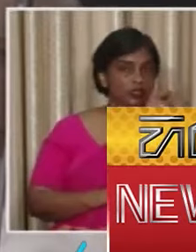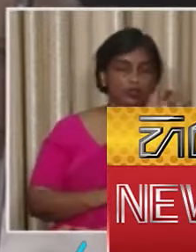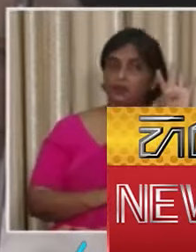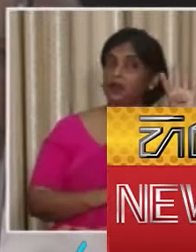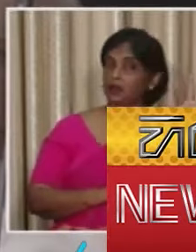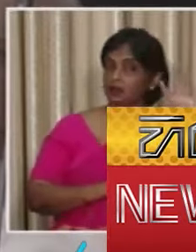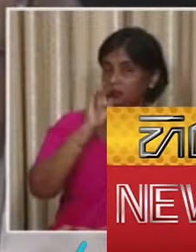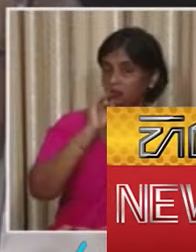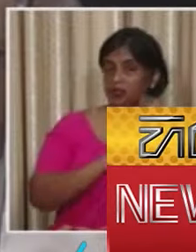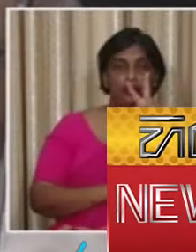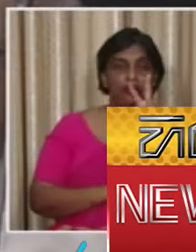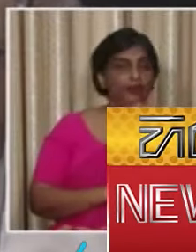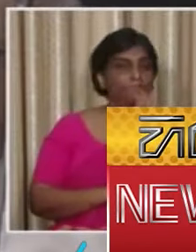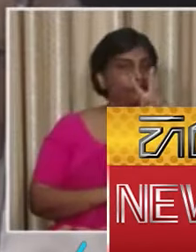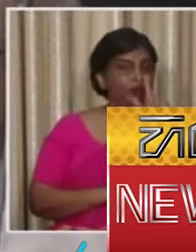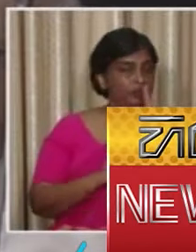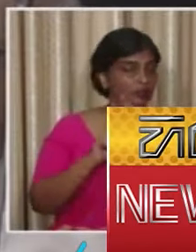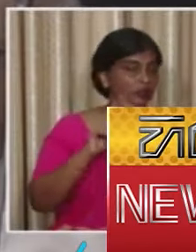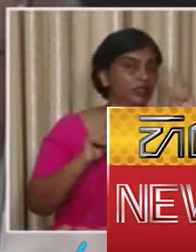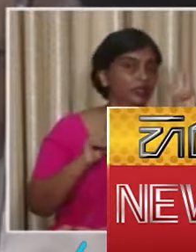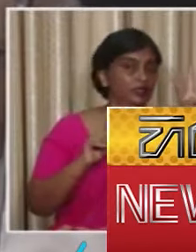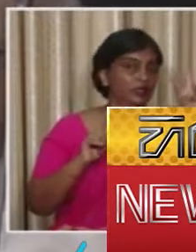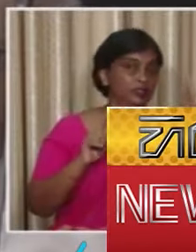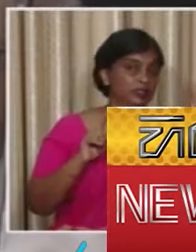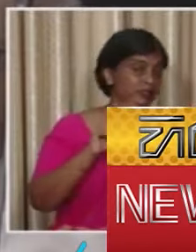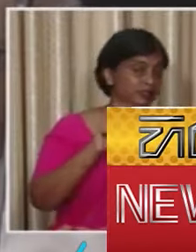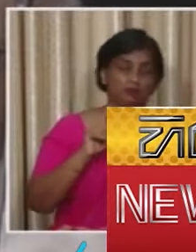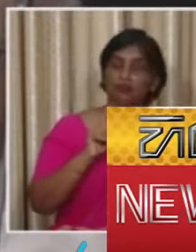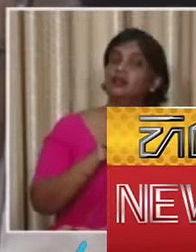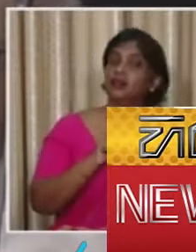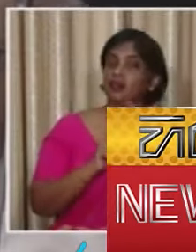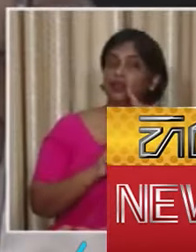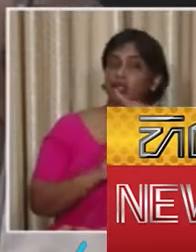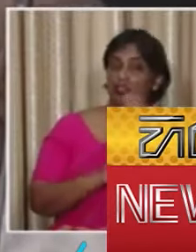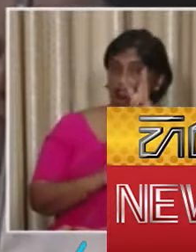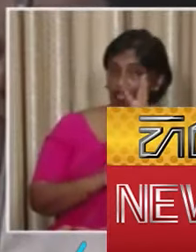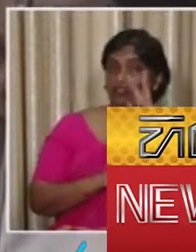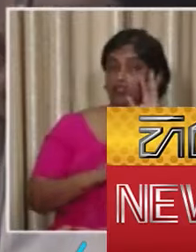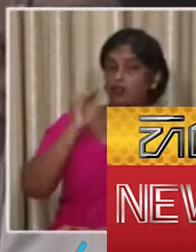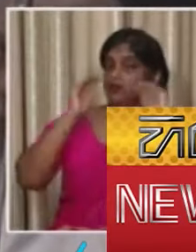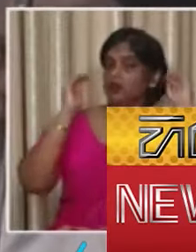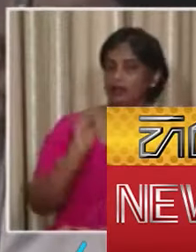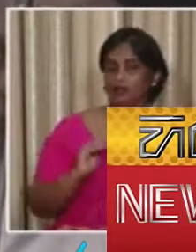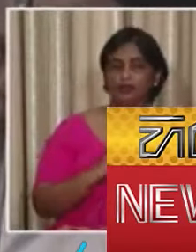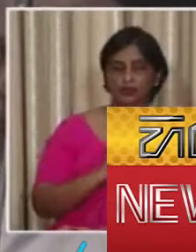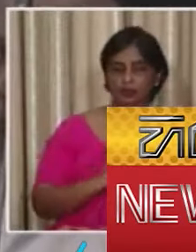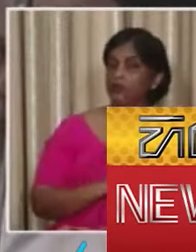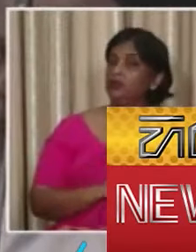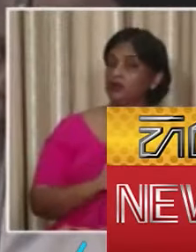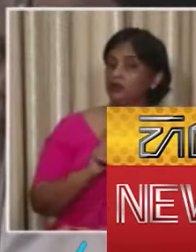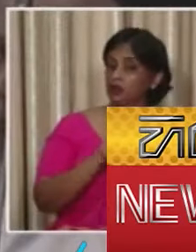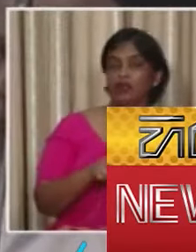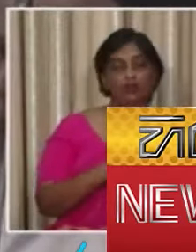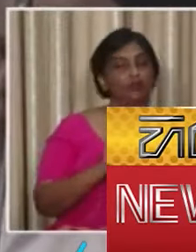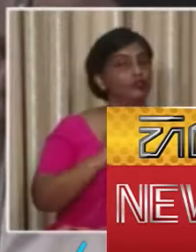34.4% විශ්ව 27 සිට විශ්ව 32 දක්වා කාලය තුළ 13%කට අඩුවෙන් පවත්වාගෙන යතුයි. මේ මගින්